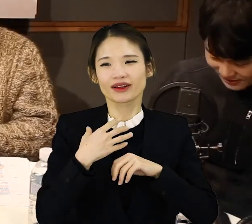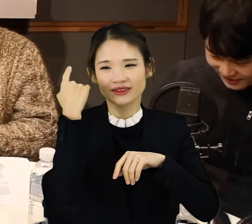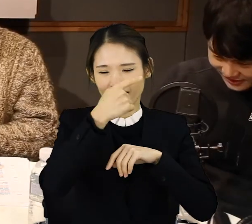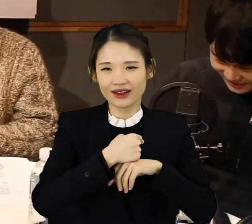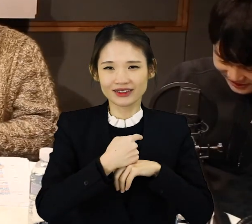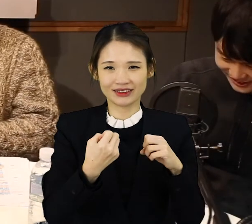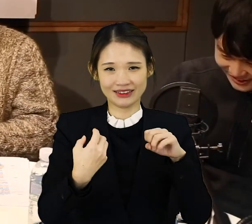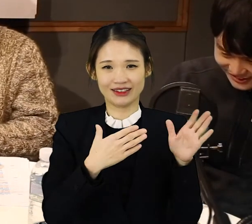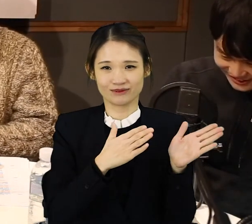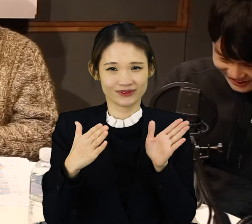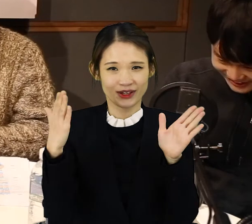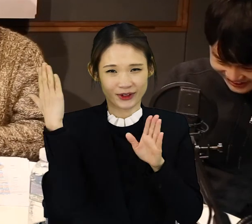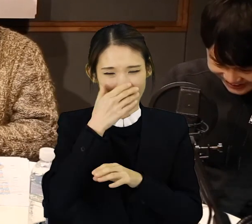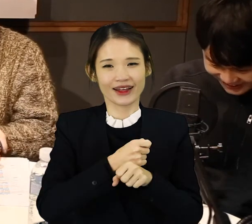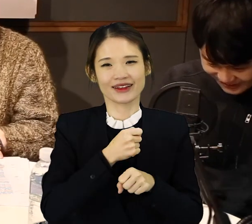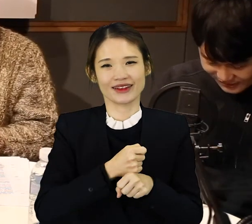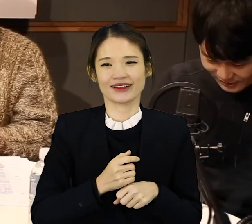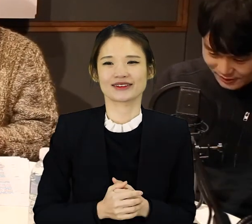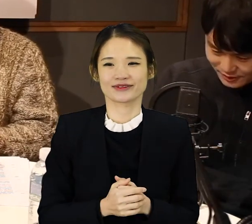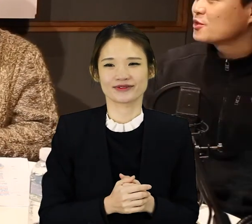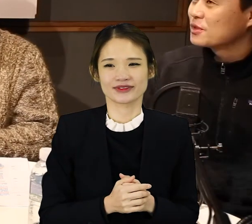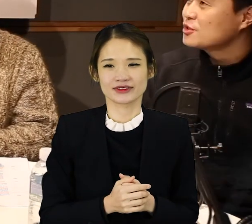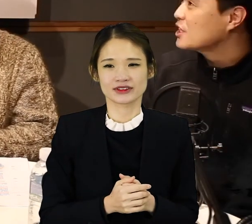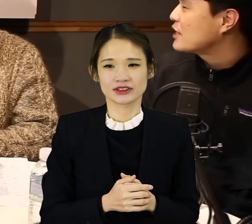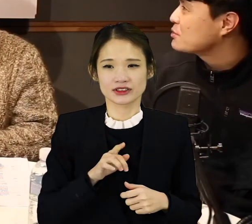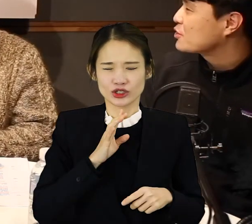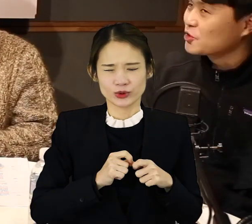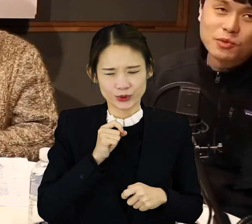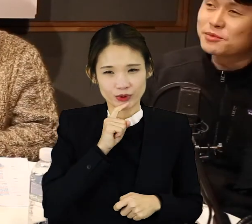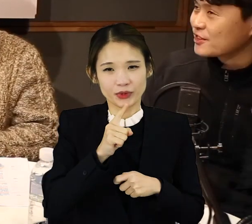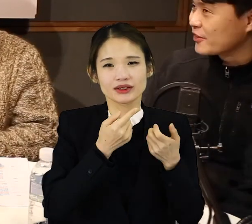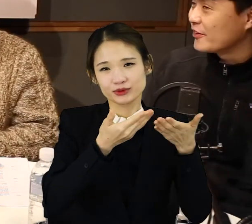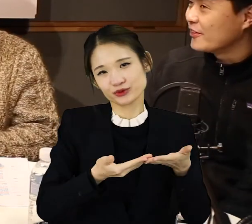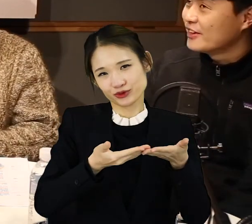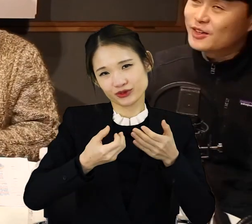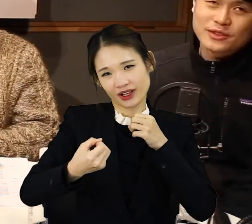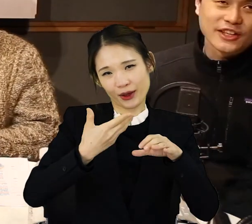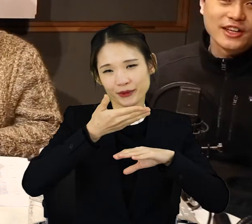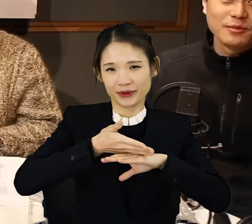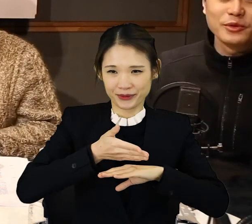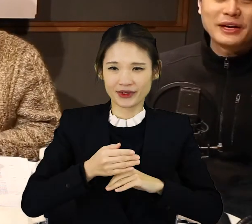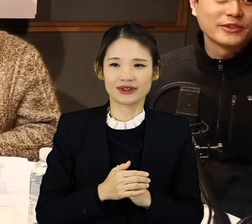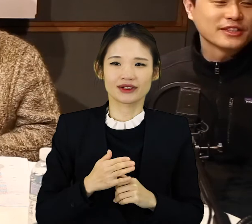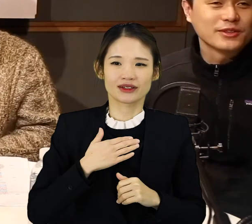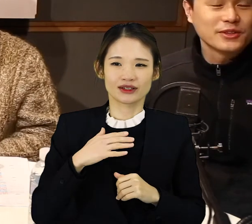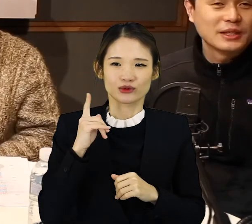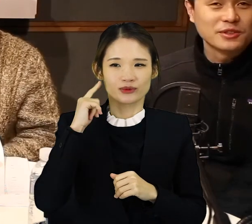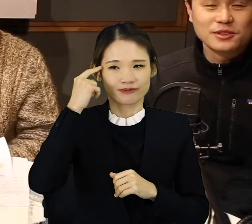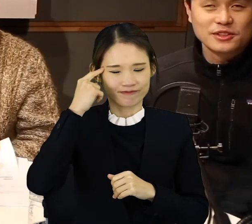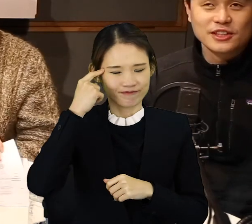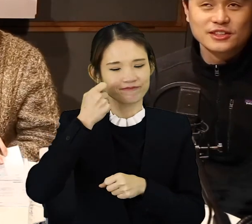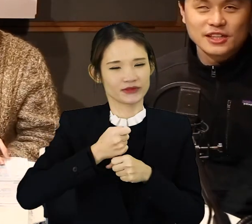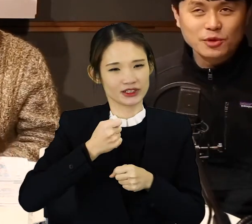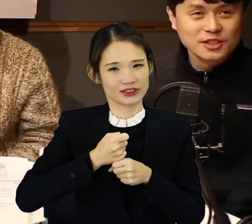되게 맞습니다. 깔끔깔끔하게 우리 현악 씨 대답도 그렇게 가네요. 정말 솔직히 말씀해 주셔서 너무 감사드려요. 제가 뭐 반영해서